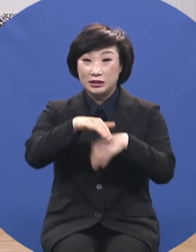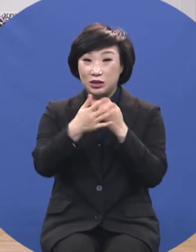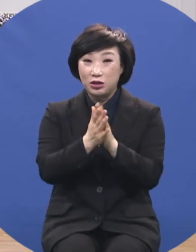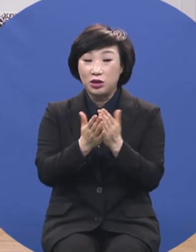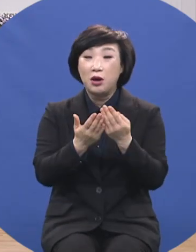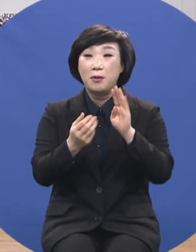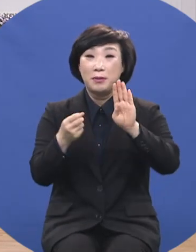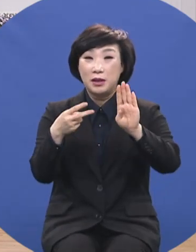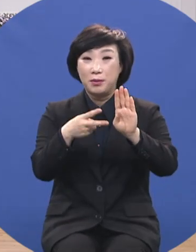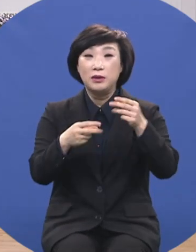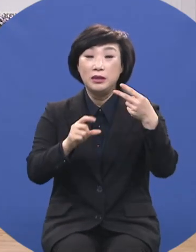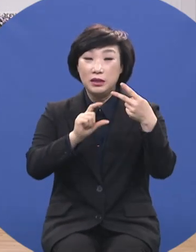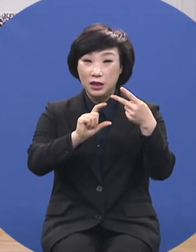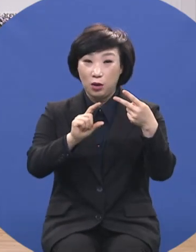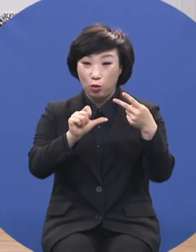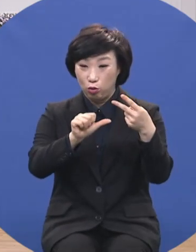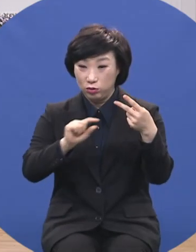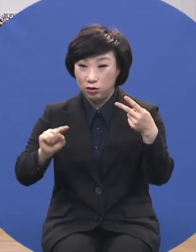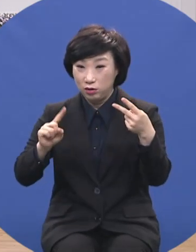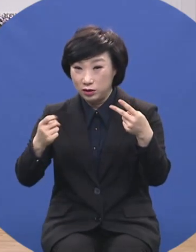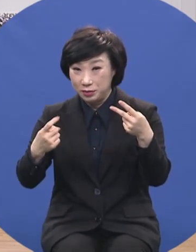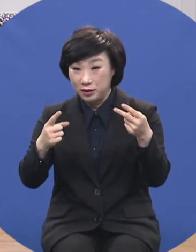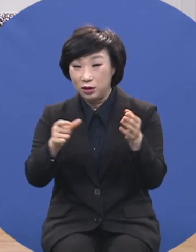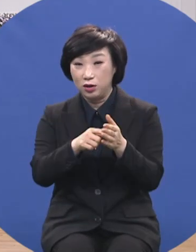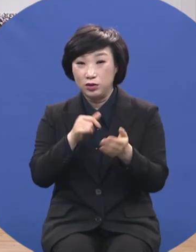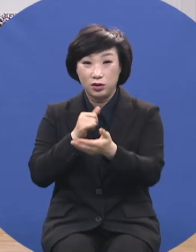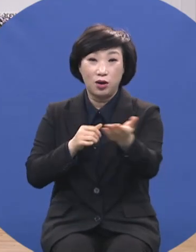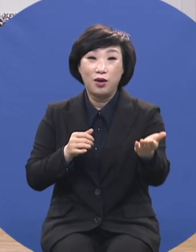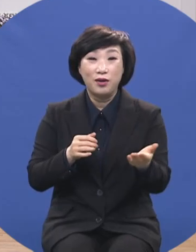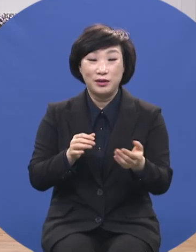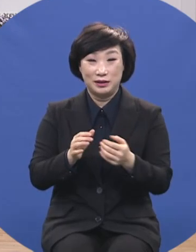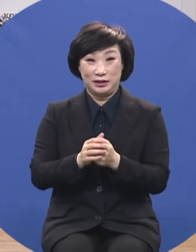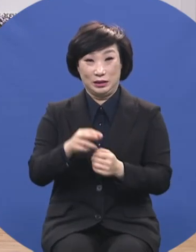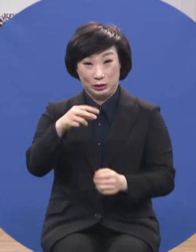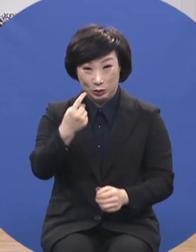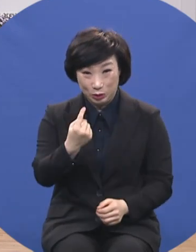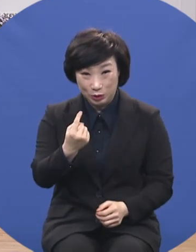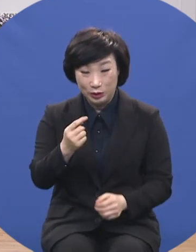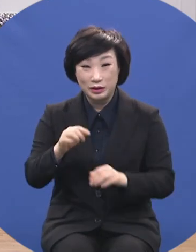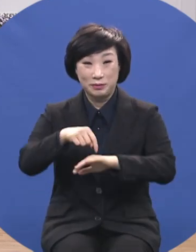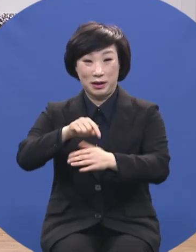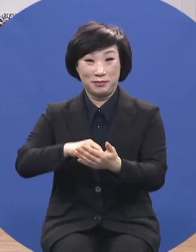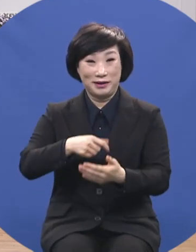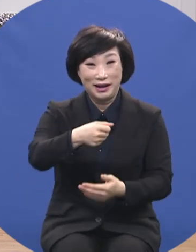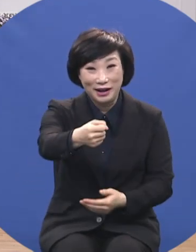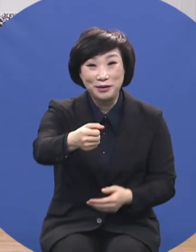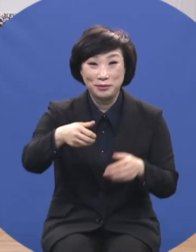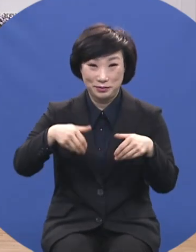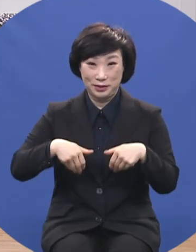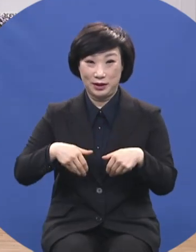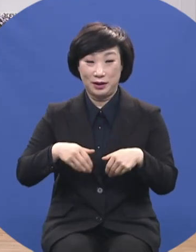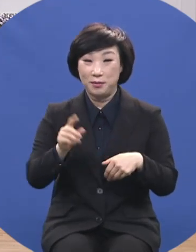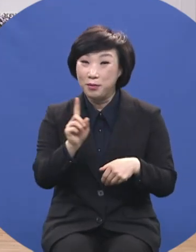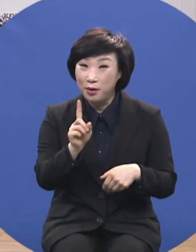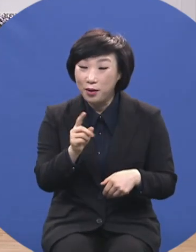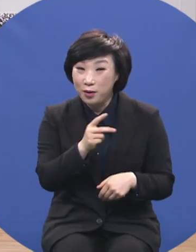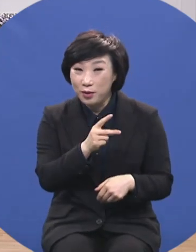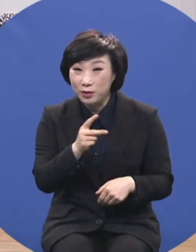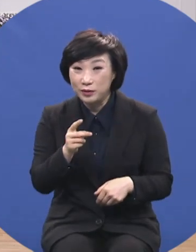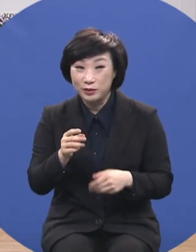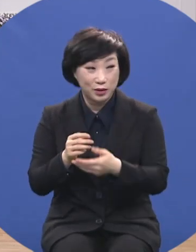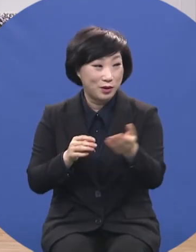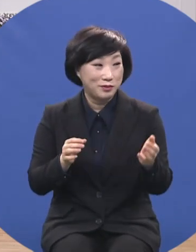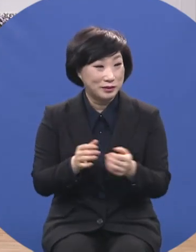빌립보서 2장 5절로 11절에 너희도 이 마음을 품으라.